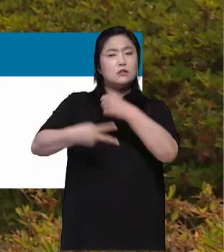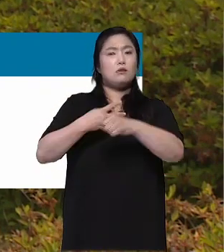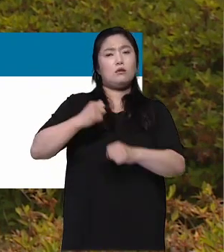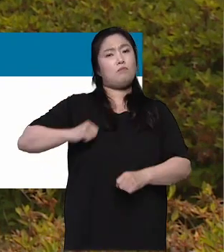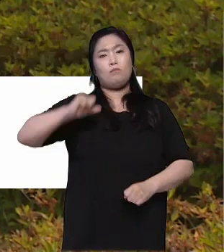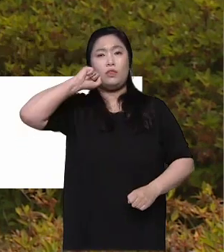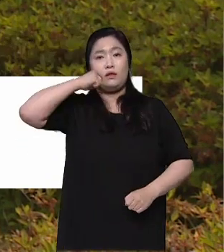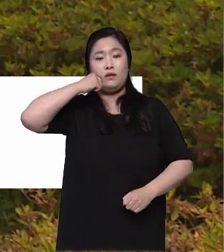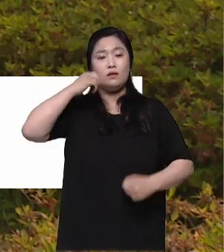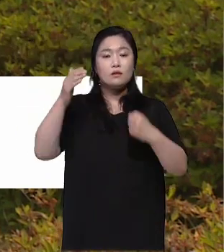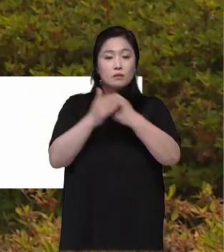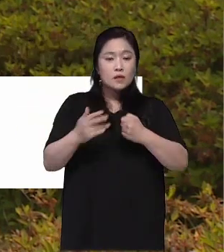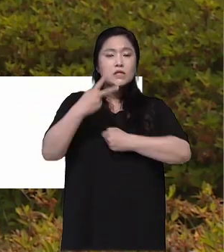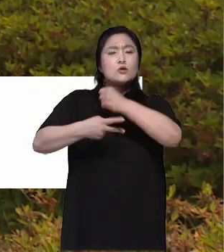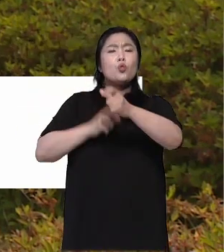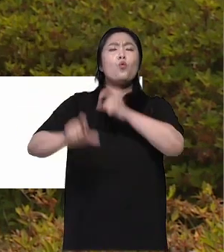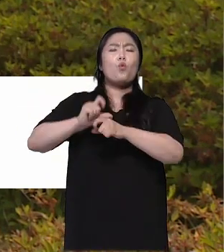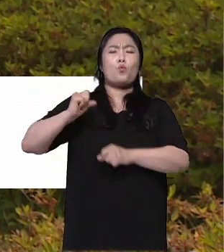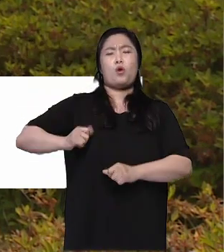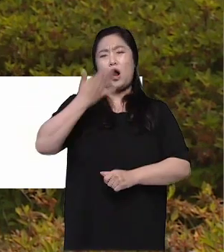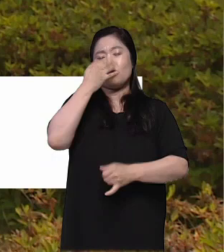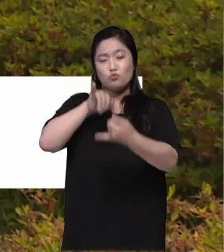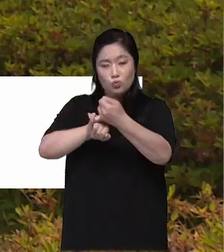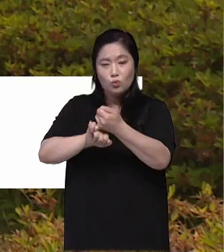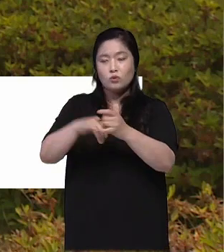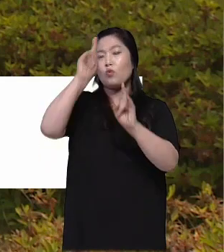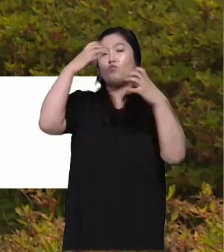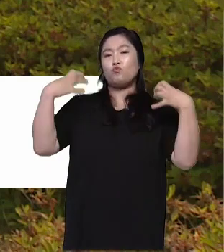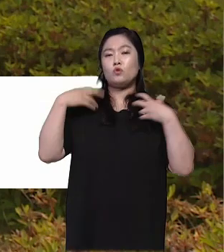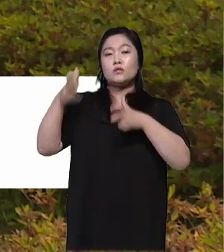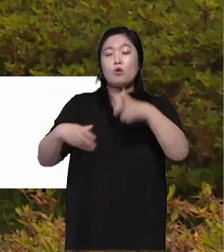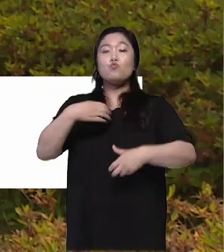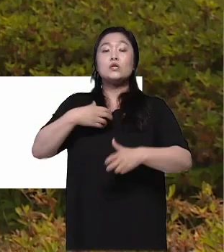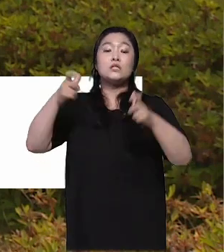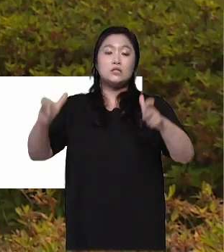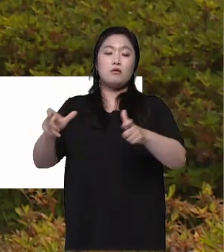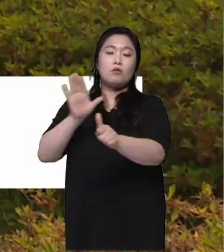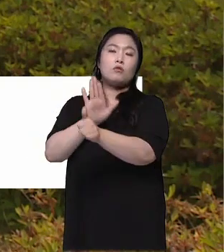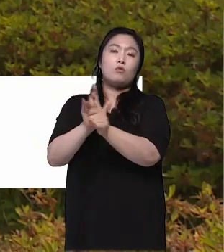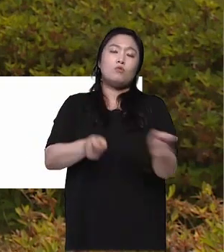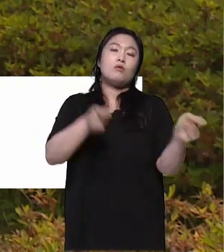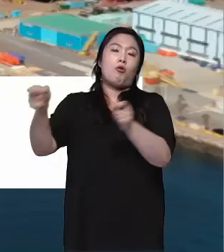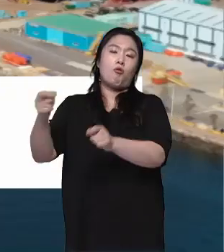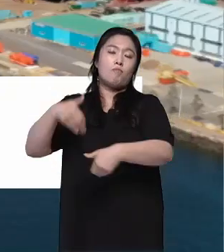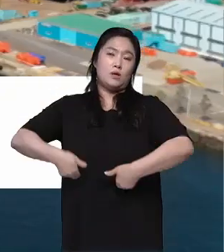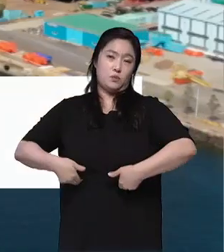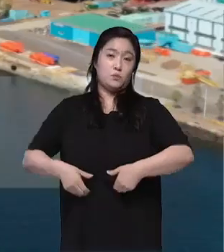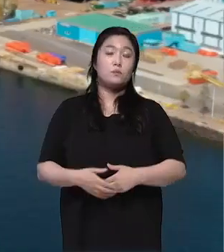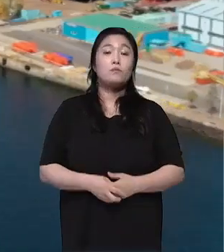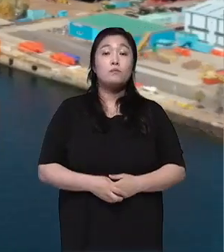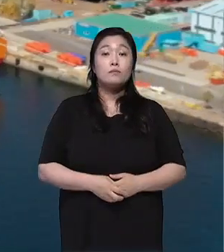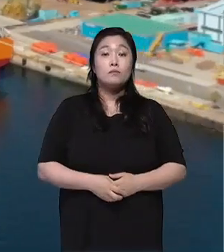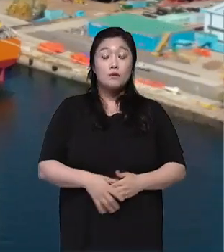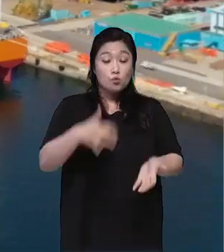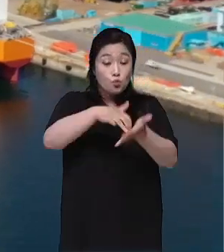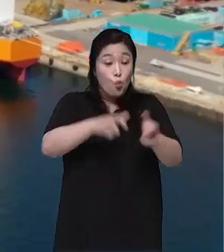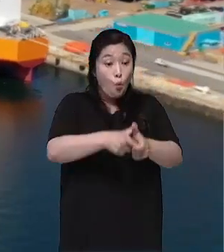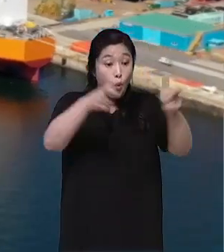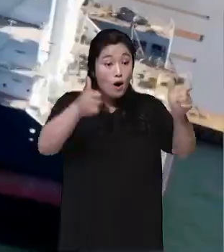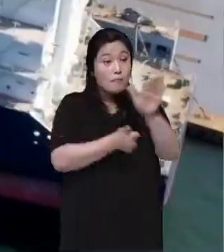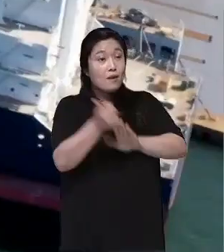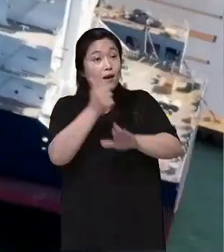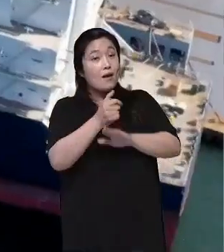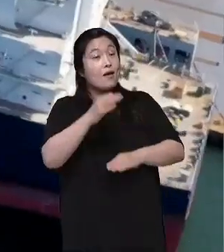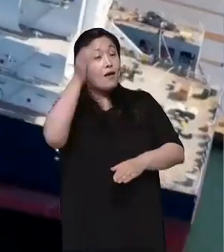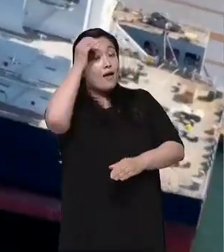기다립니다. 그래서 그 2년 버틸 수 있도록 정부가 산업위기 지역을 재연장해 줘야 한다고 생각합니다. 수주량 증가로